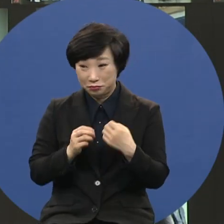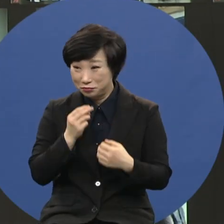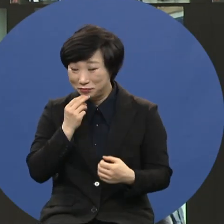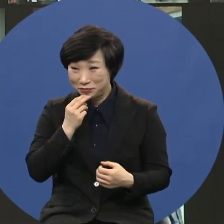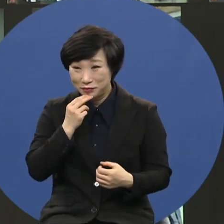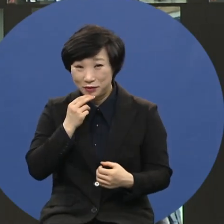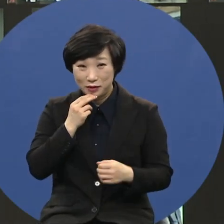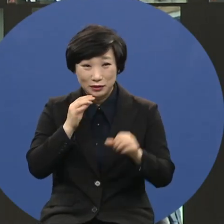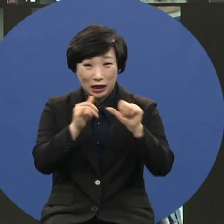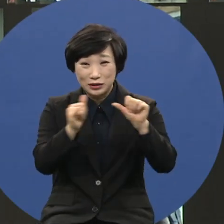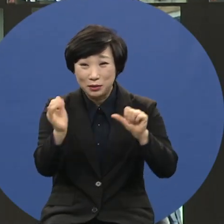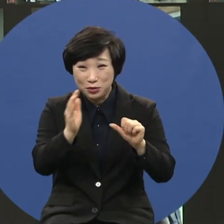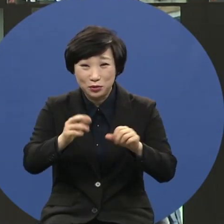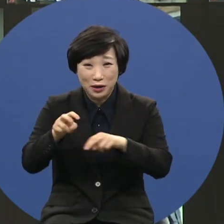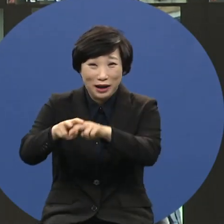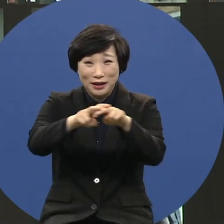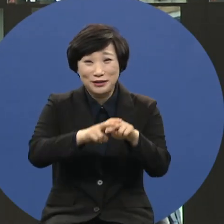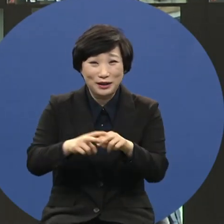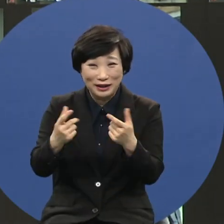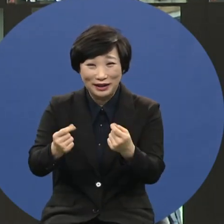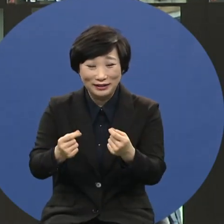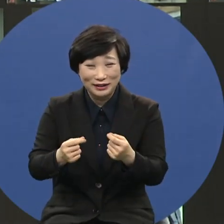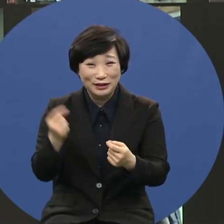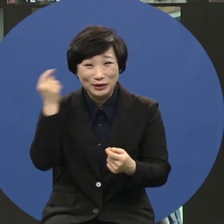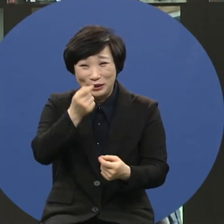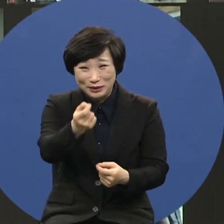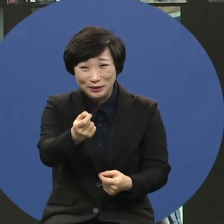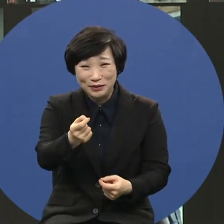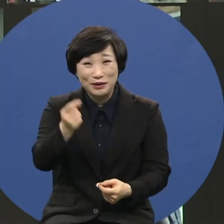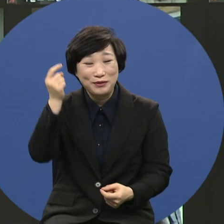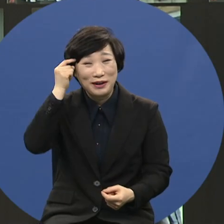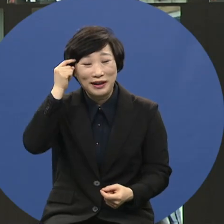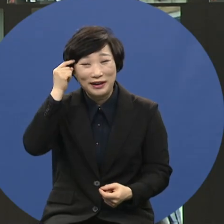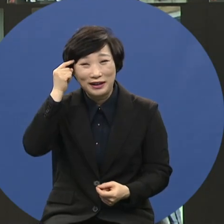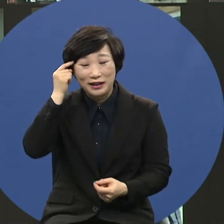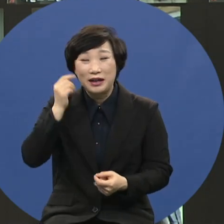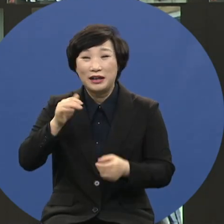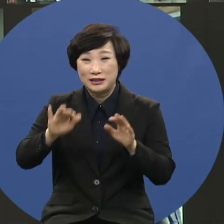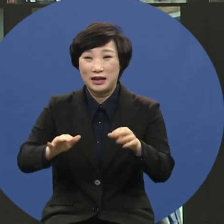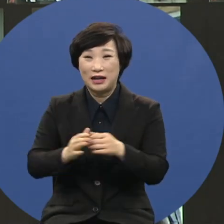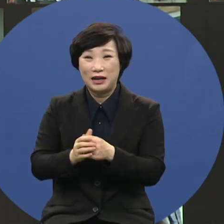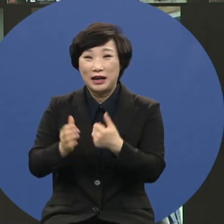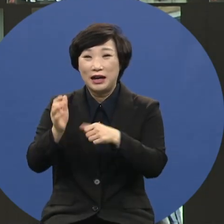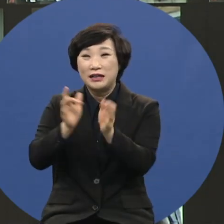사람이 5명 집밖에 없는 것 같으네. 누구에게 이루어져야 돼?